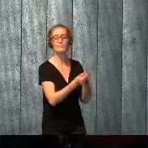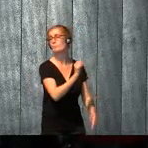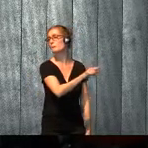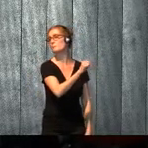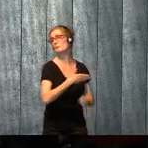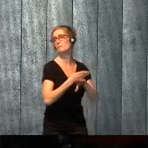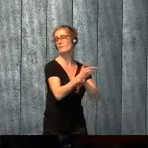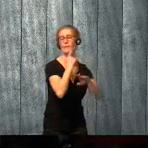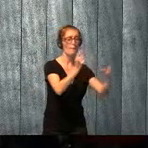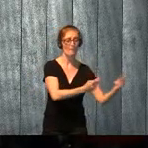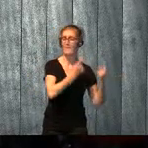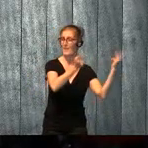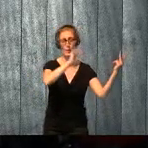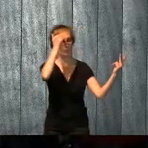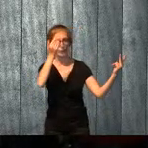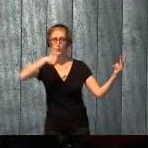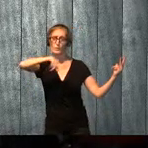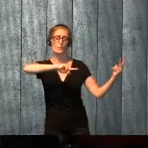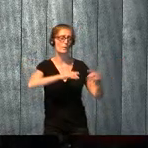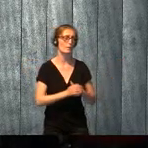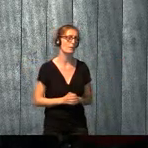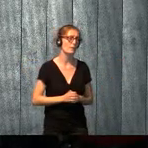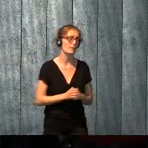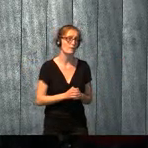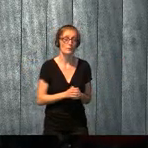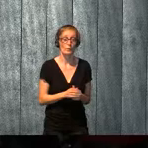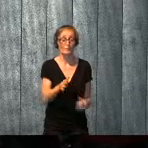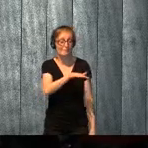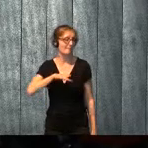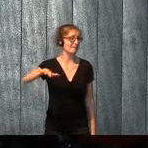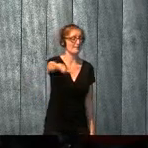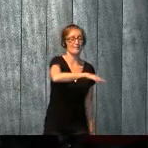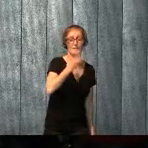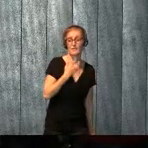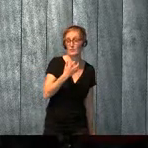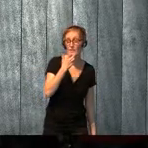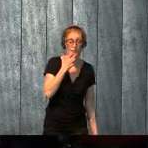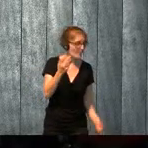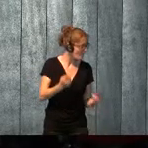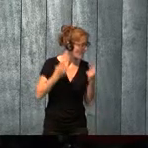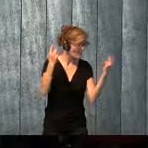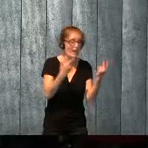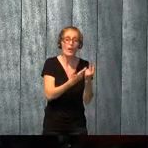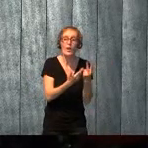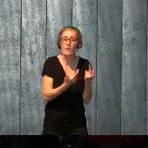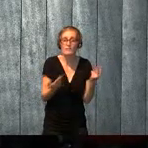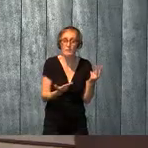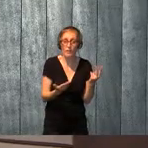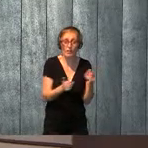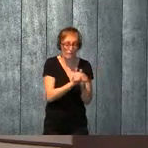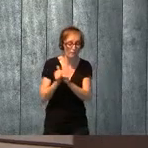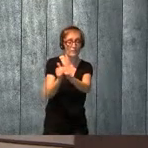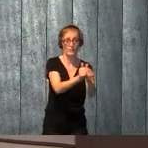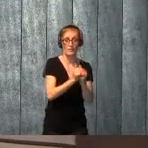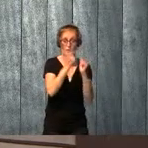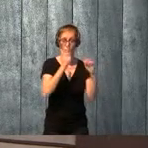seamos capaces de decir toda la ciudadanía conjuntamente cuáles son los valores que queremos compartir, aprobar esa carta de